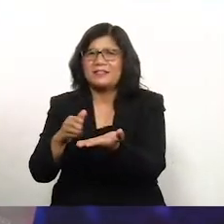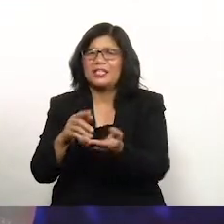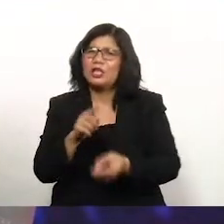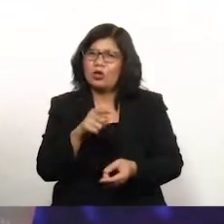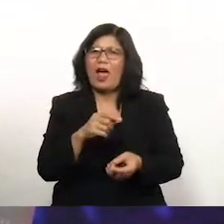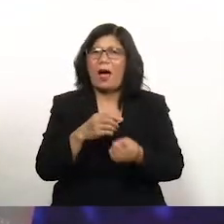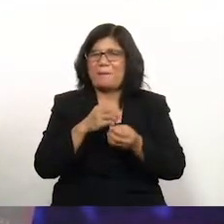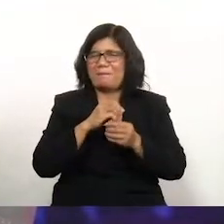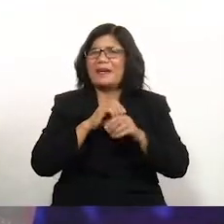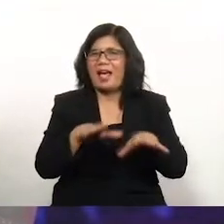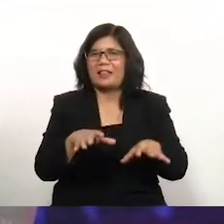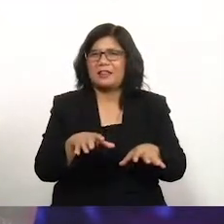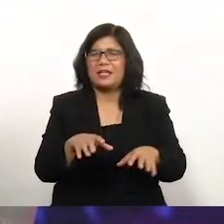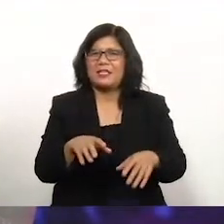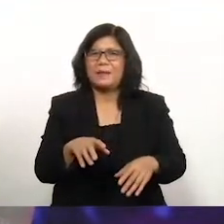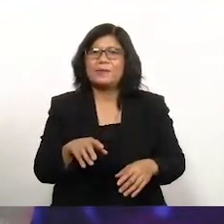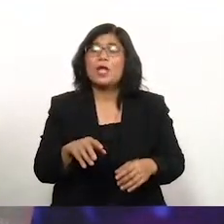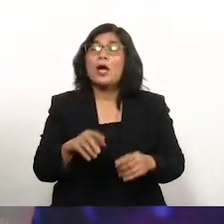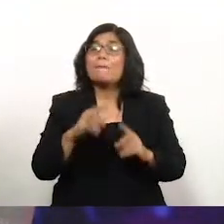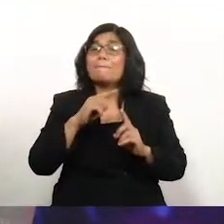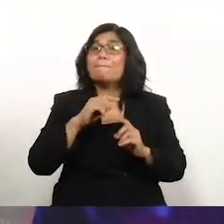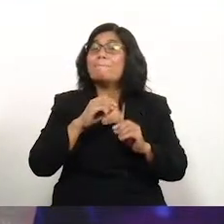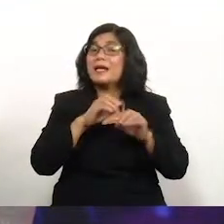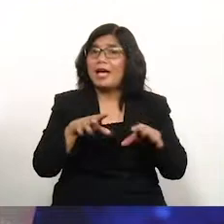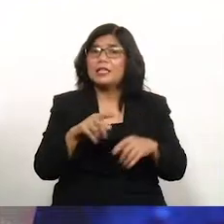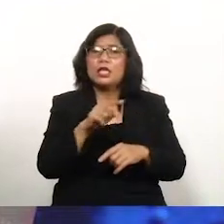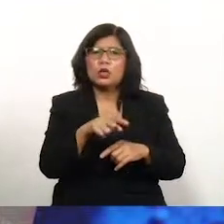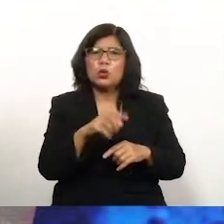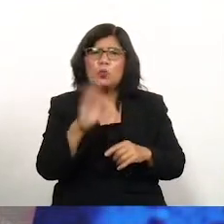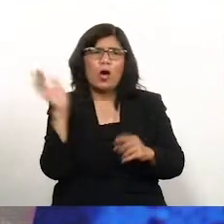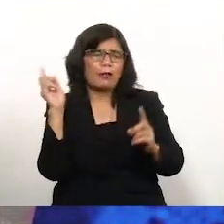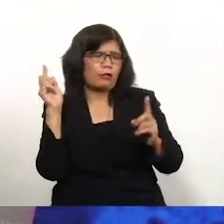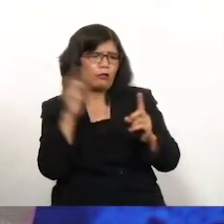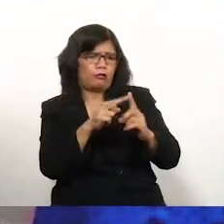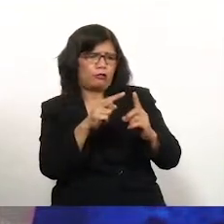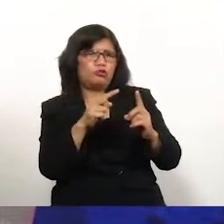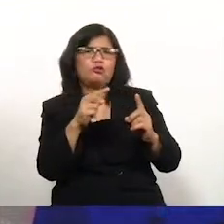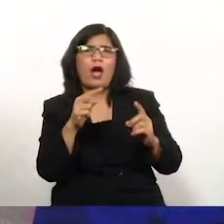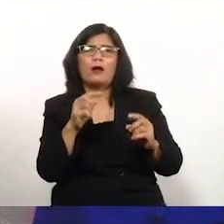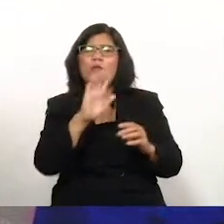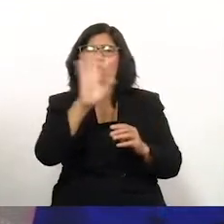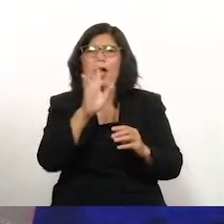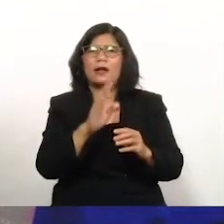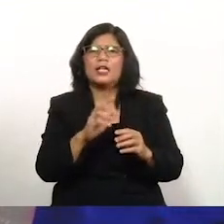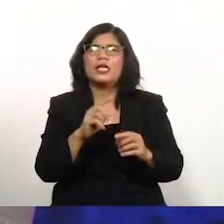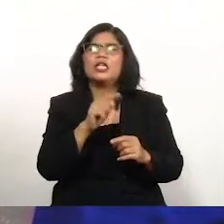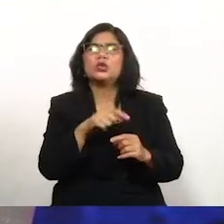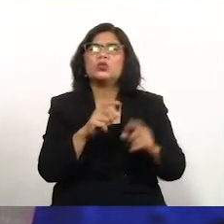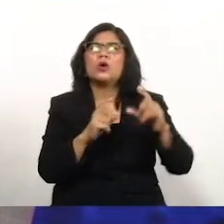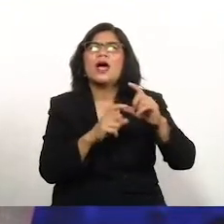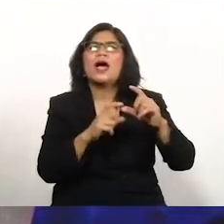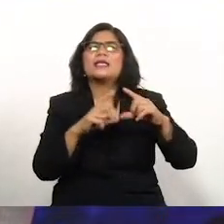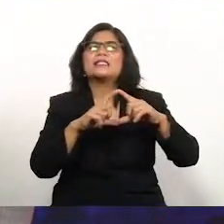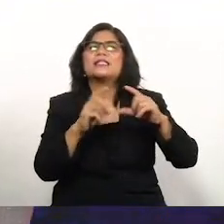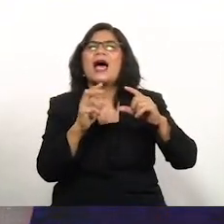Hai singa berkat Sekali lagi bukan tujuan tapi sarana Hai kalau hidup kita terus susah itu kita terus menderita itu kita terus